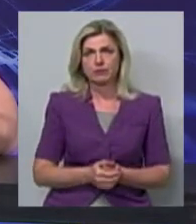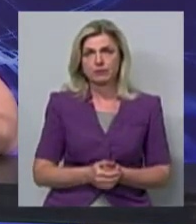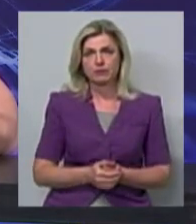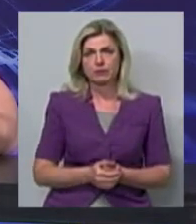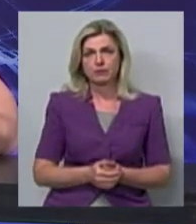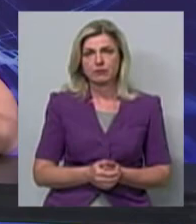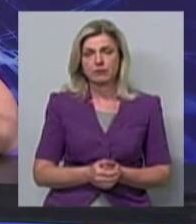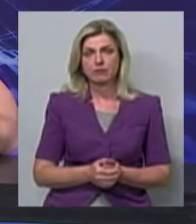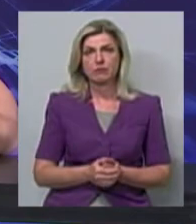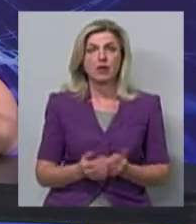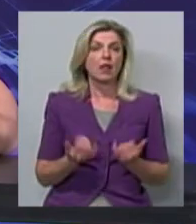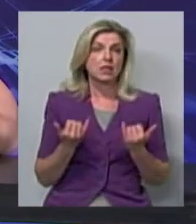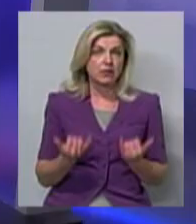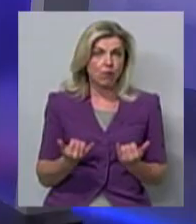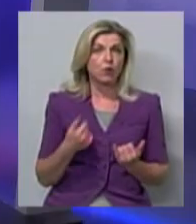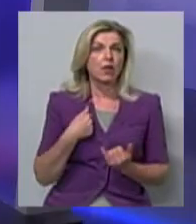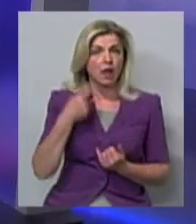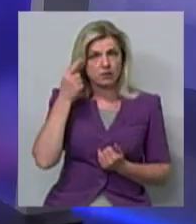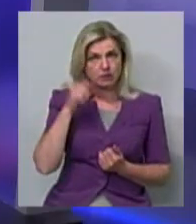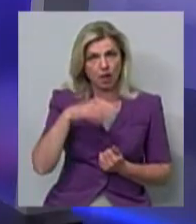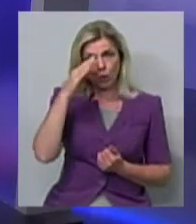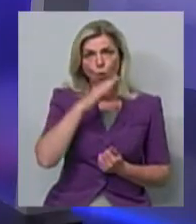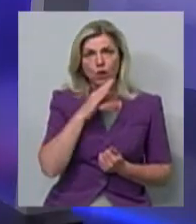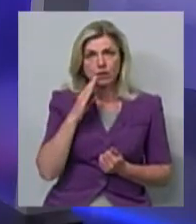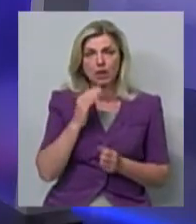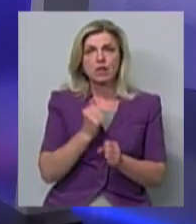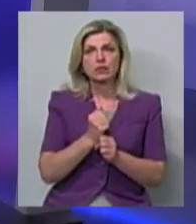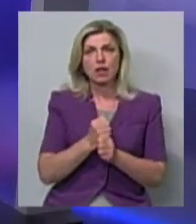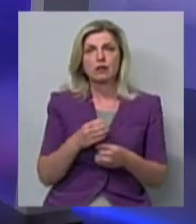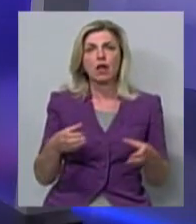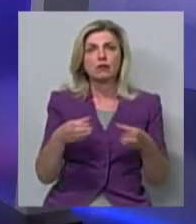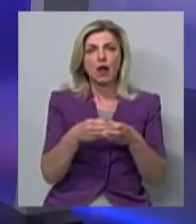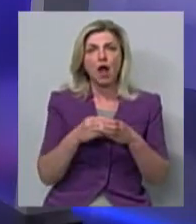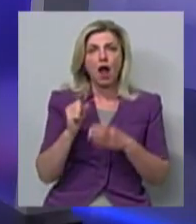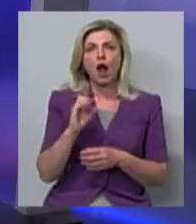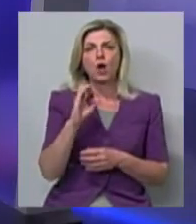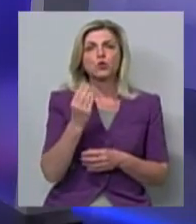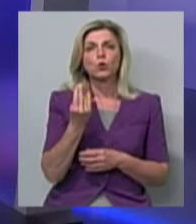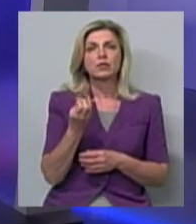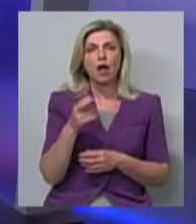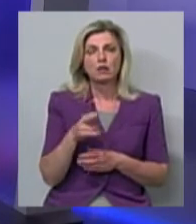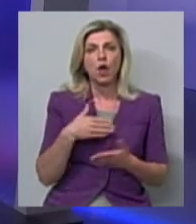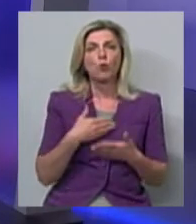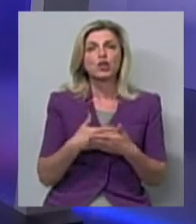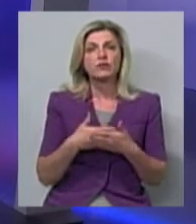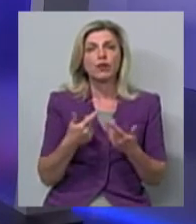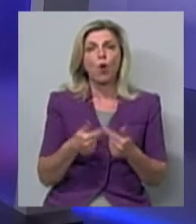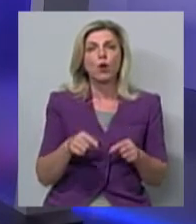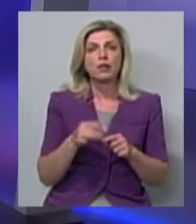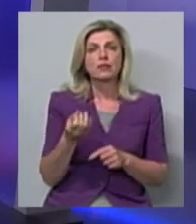Поэтому на сегодняшний день, я знаю, родители создают ассоциацию, общественные организации и обращаются